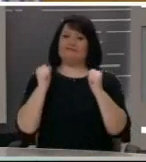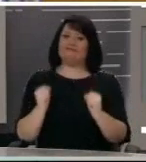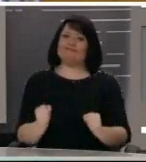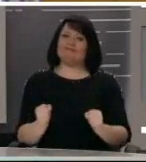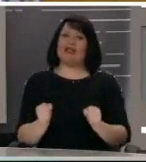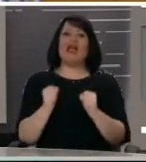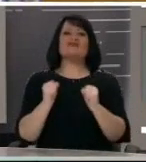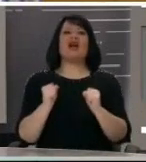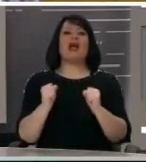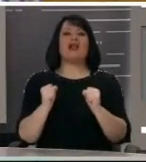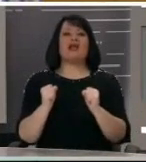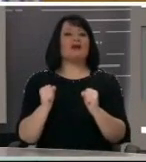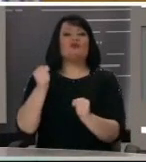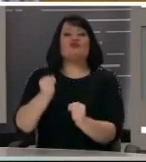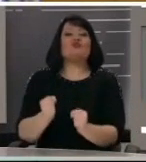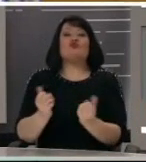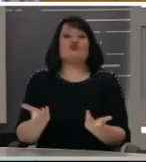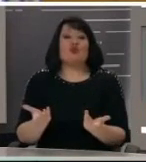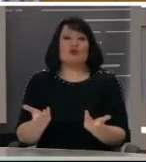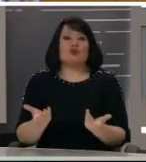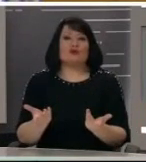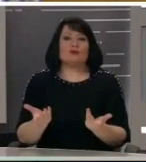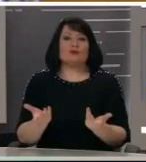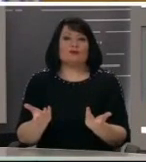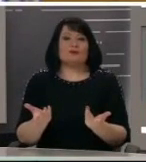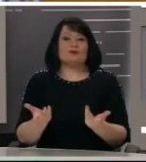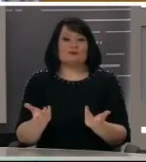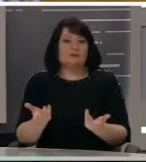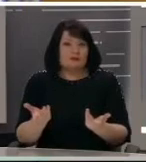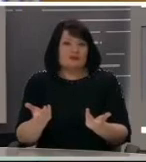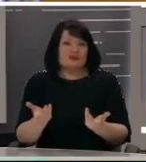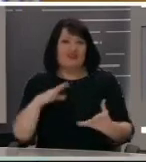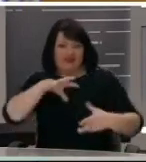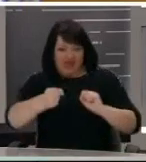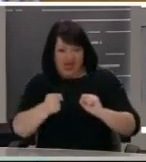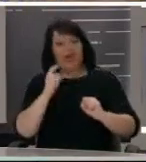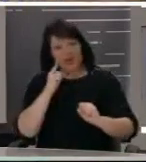που πέφτουν θύματα της λεγόμενης έμφυλης βίας.